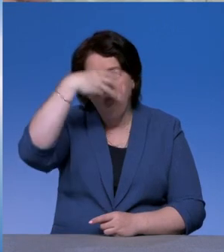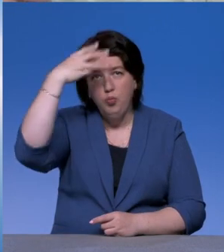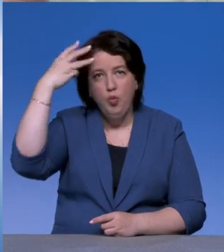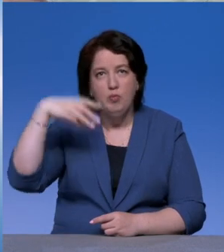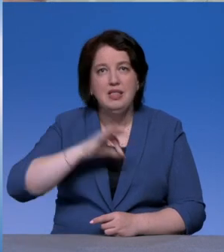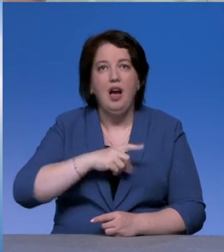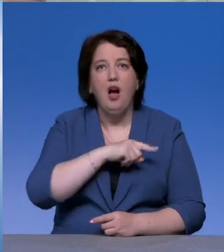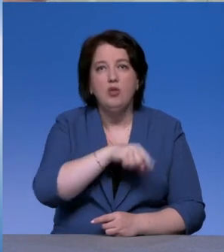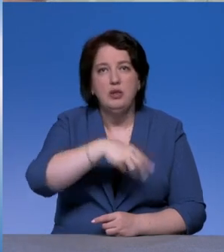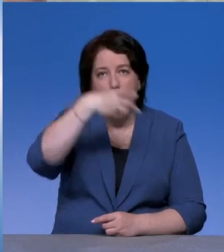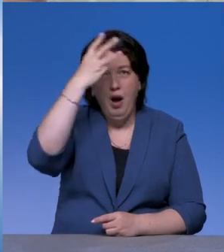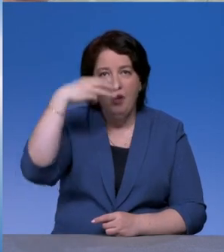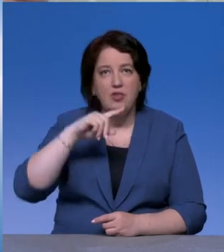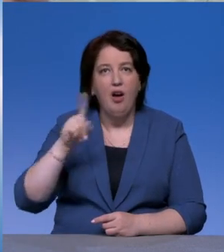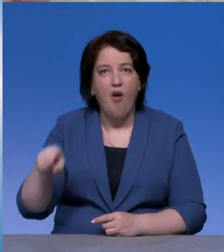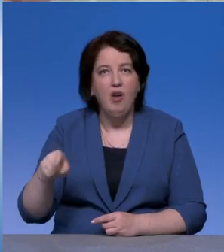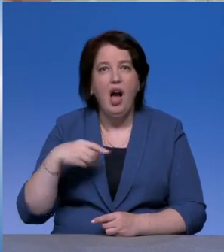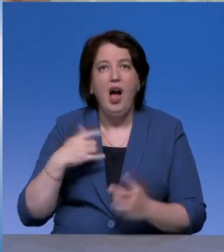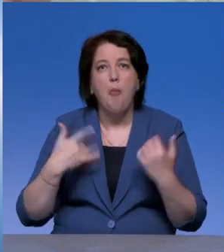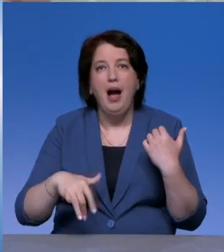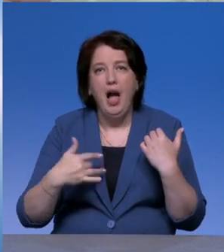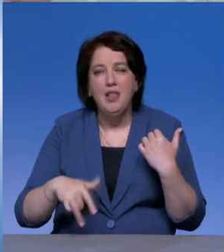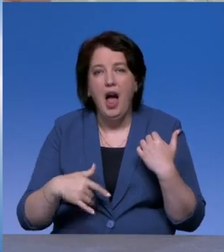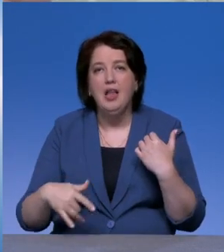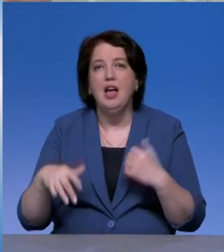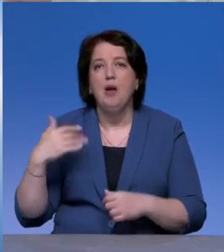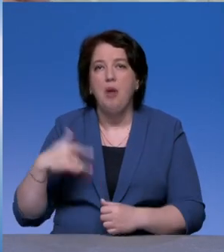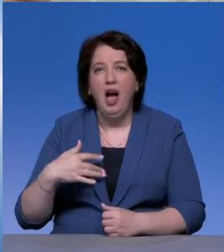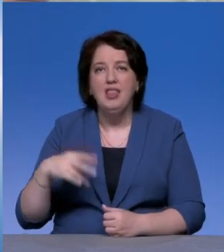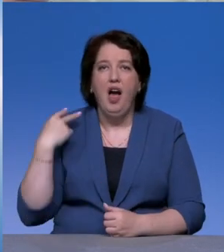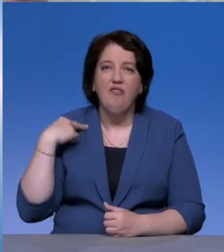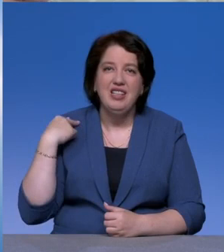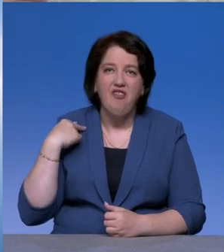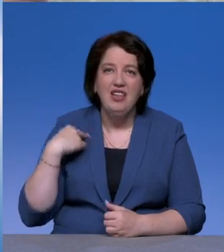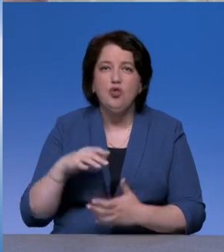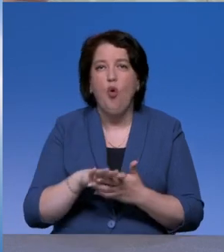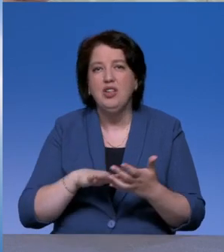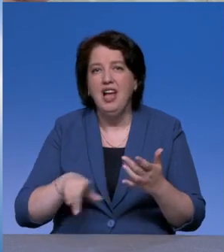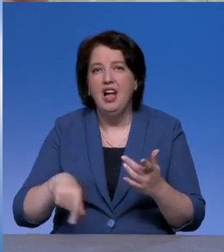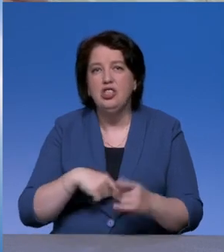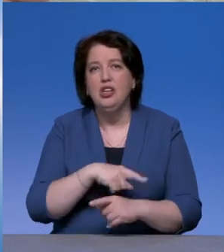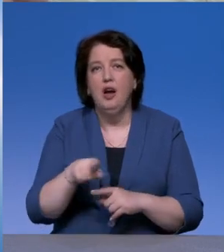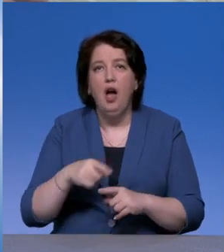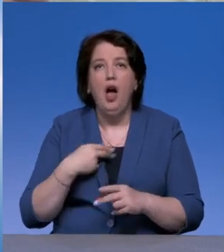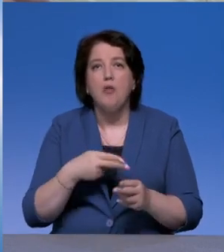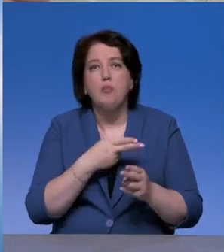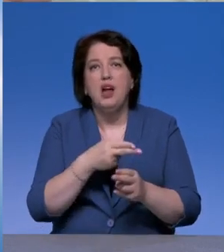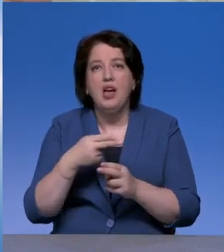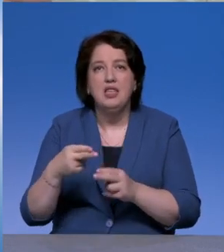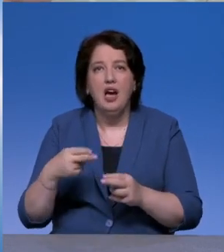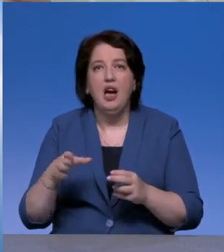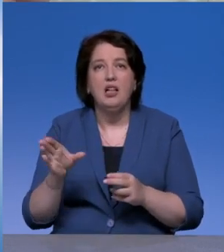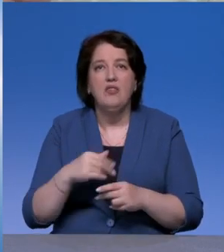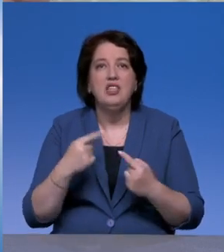Магадана, из Магадана во Владивосток, ну, из Владивостока дальше. То есть я проехал все те самые города, про которые вы говорите.